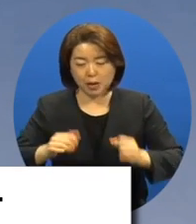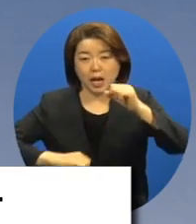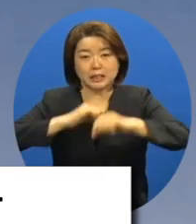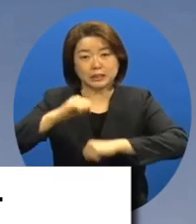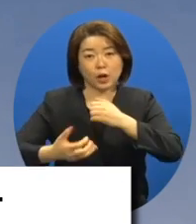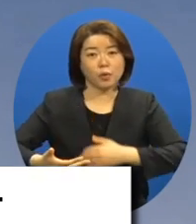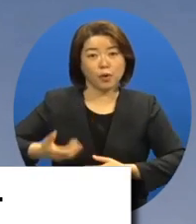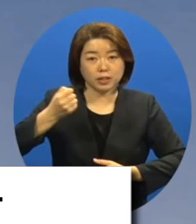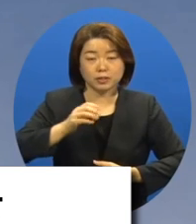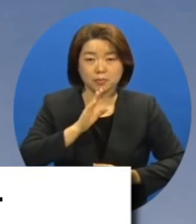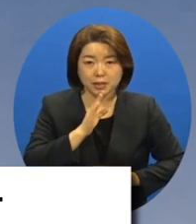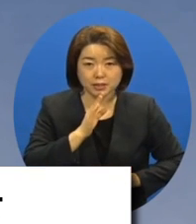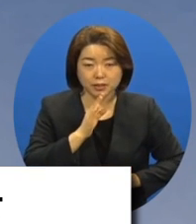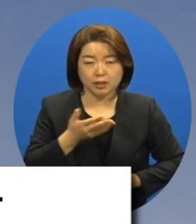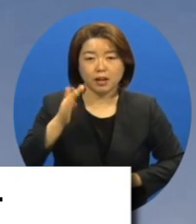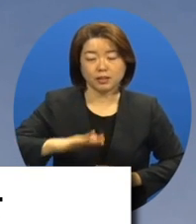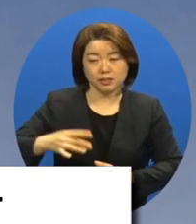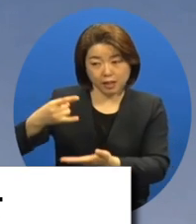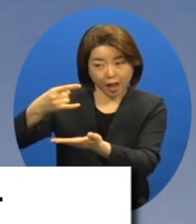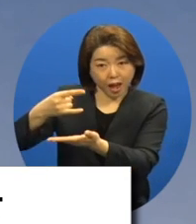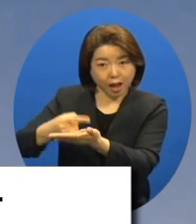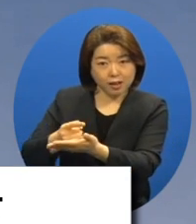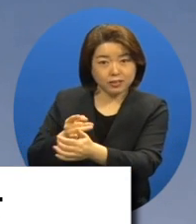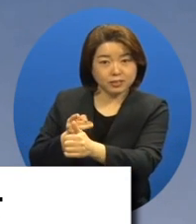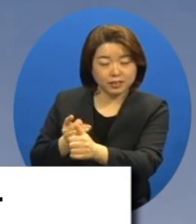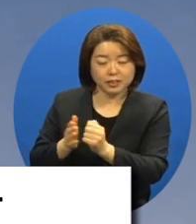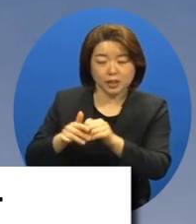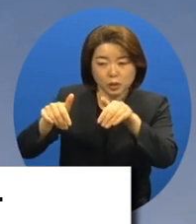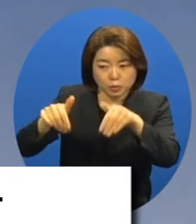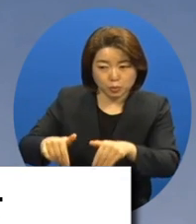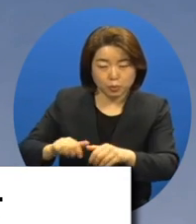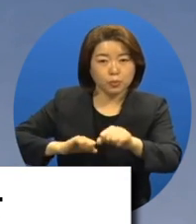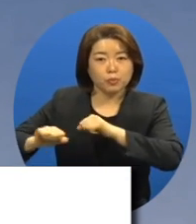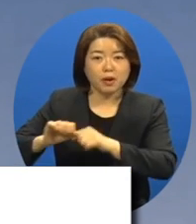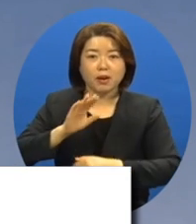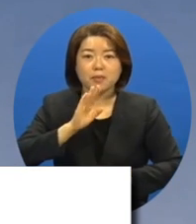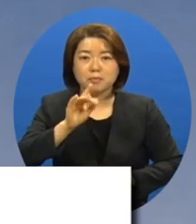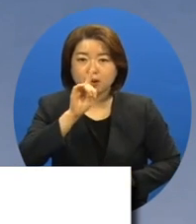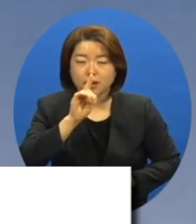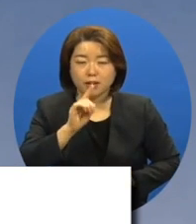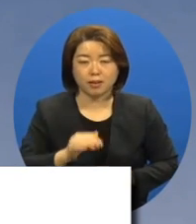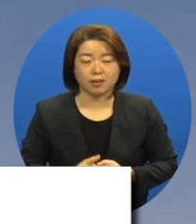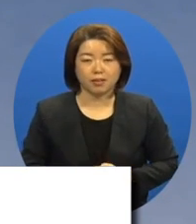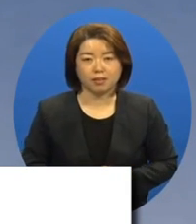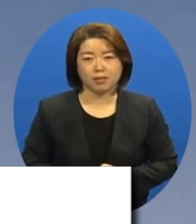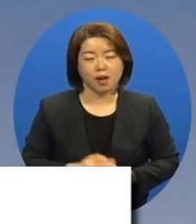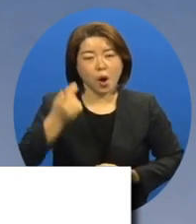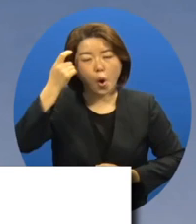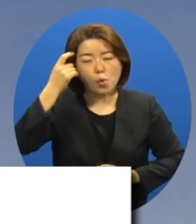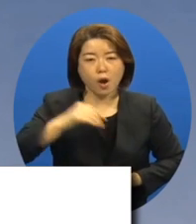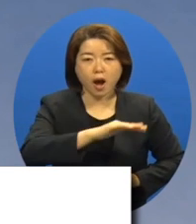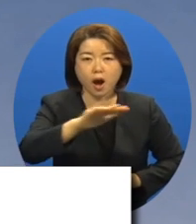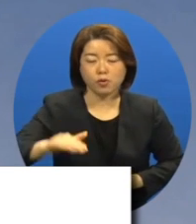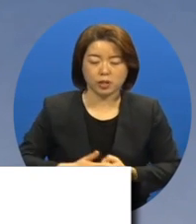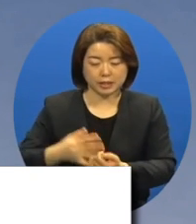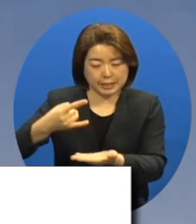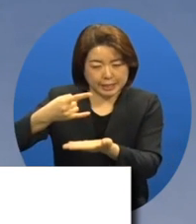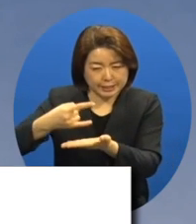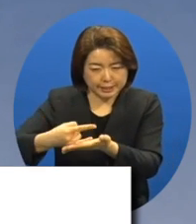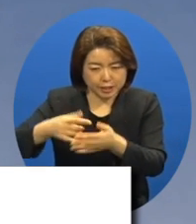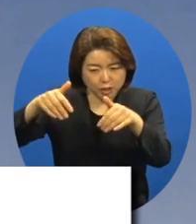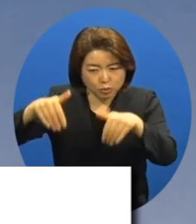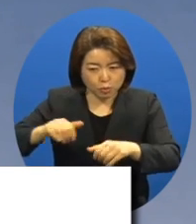그런데 의 이에게 이제는 종로는 사게 됐다는 겁니다 왜 우리가 의 에게 종노릇 해야